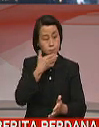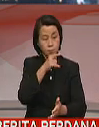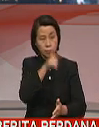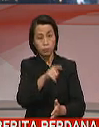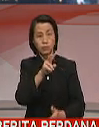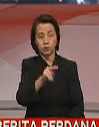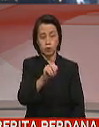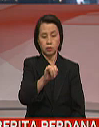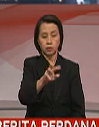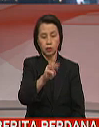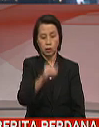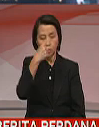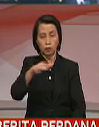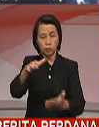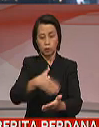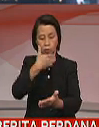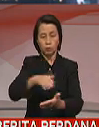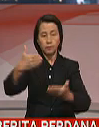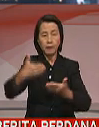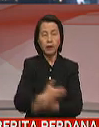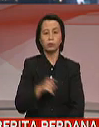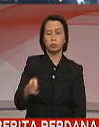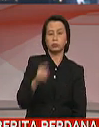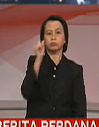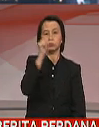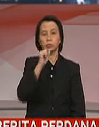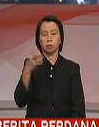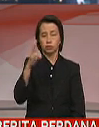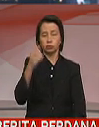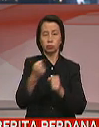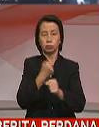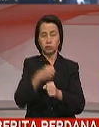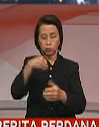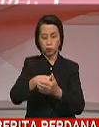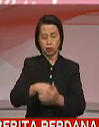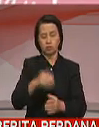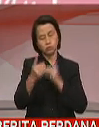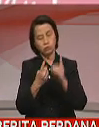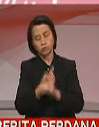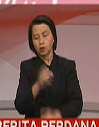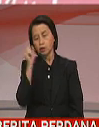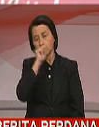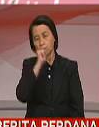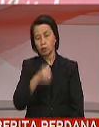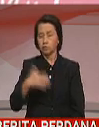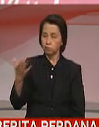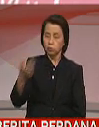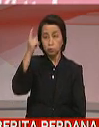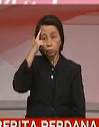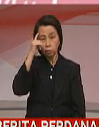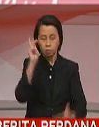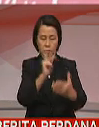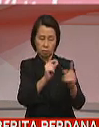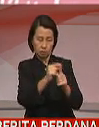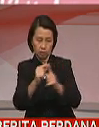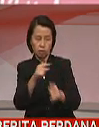muda Naim Daniel untuk lagu terbaharunya. 17 tahun bertapak dalam dunia nyanyian, Siti Sarah berpendapat karya